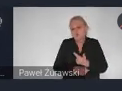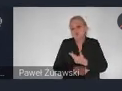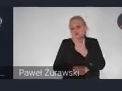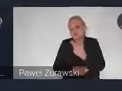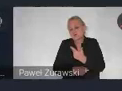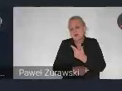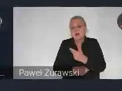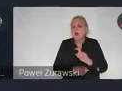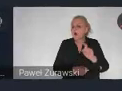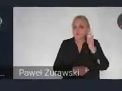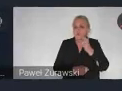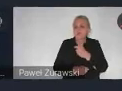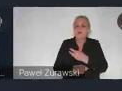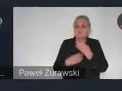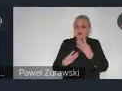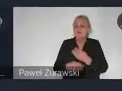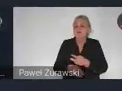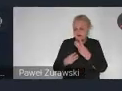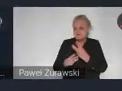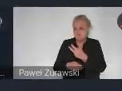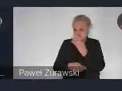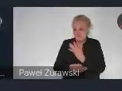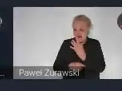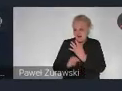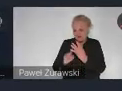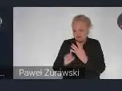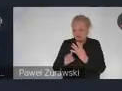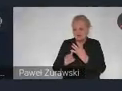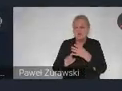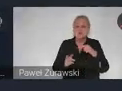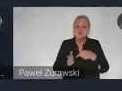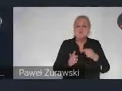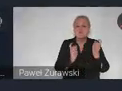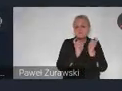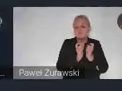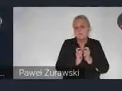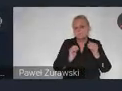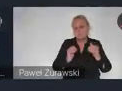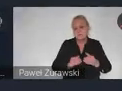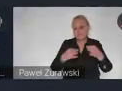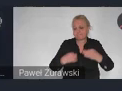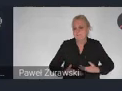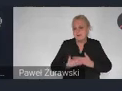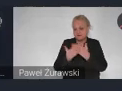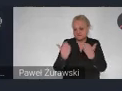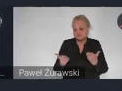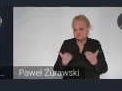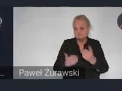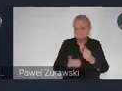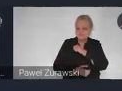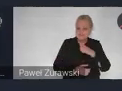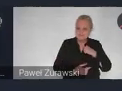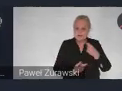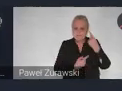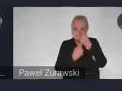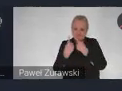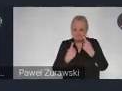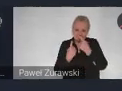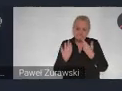aż w szczególności w priorytecie czwartym Te wskaźniki mogą być przez państwa samodzielnie